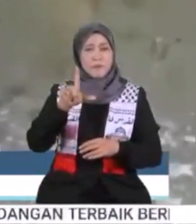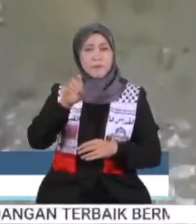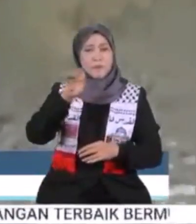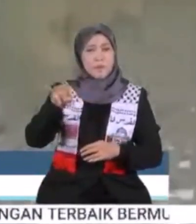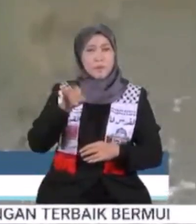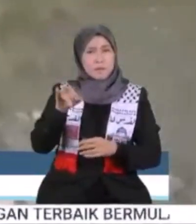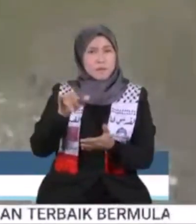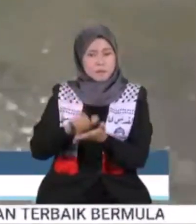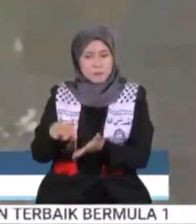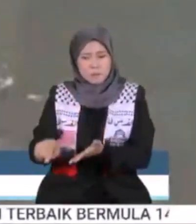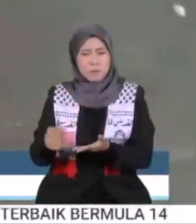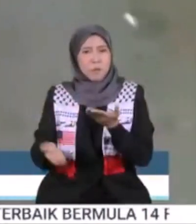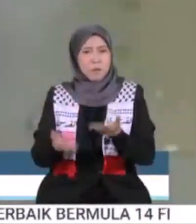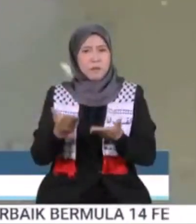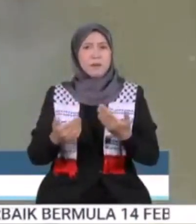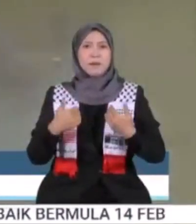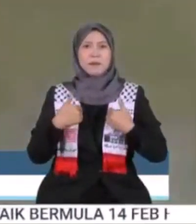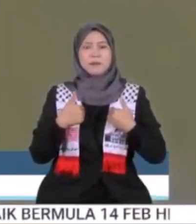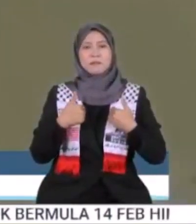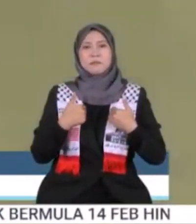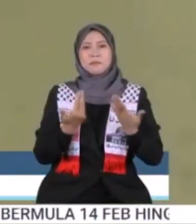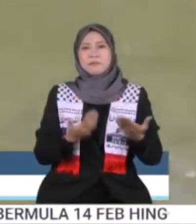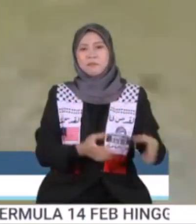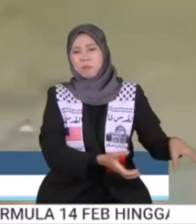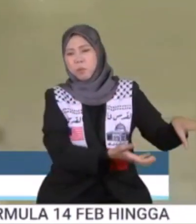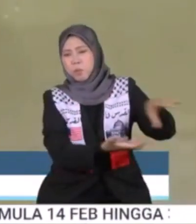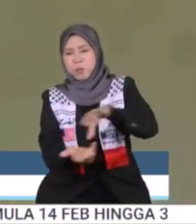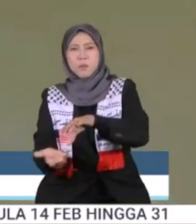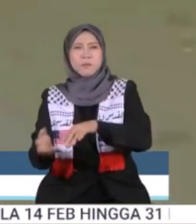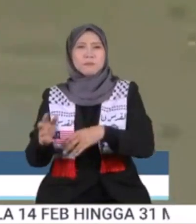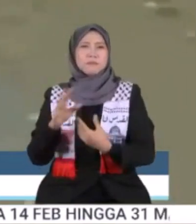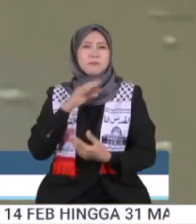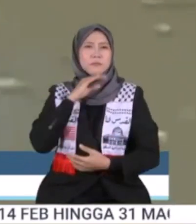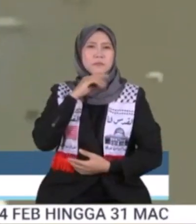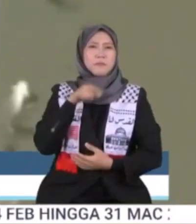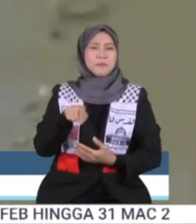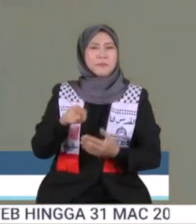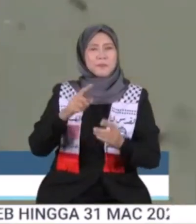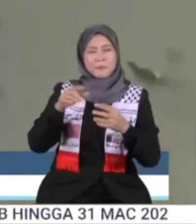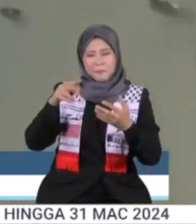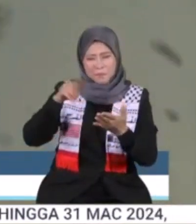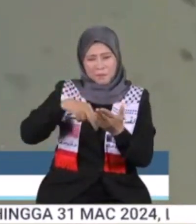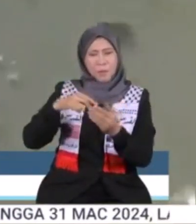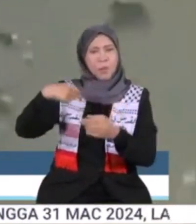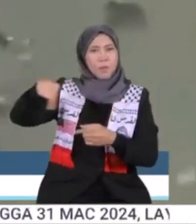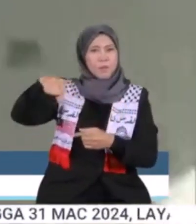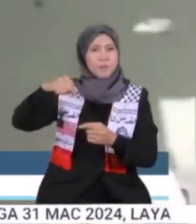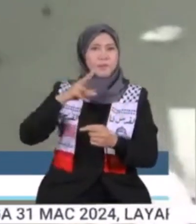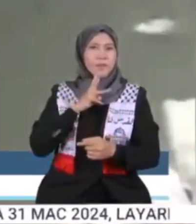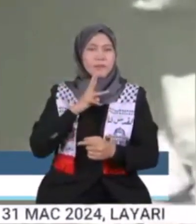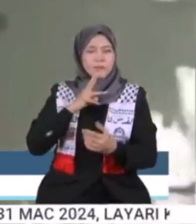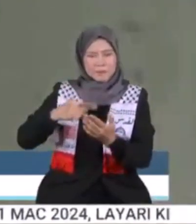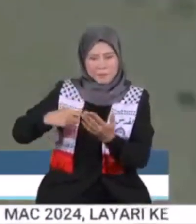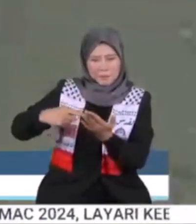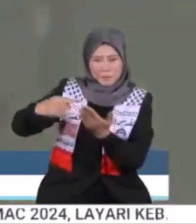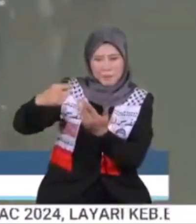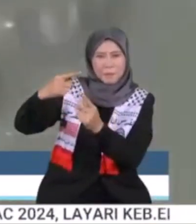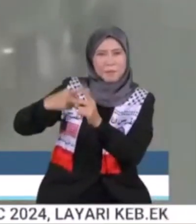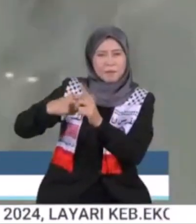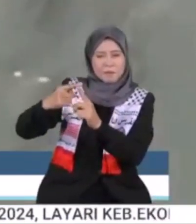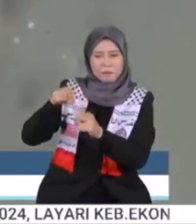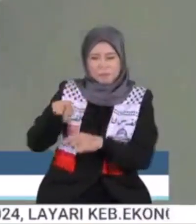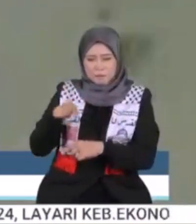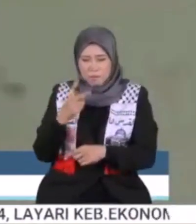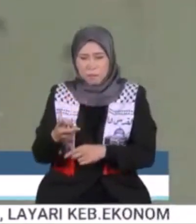juga disyaki melakukan pelepasan efluen kumbahan secara pintasan. Bacaan kualiti air di laluan efluen keluar, loji serta